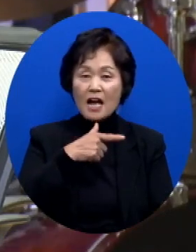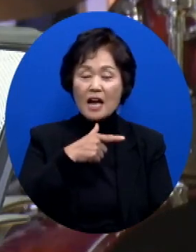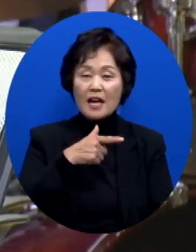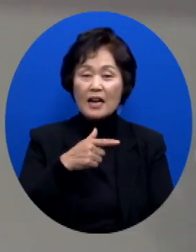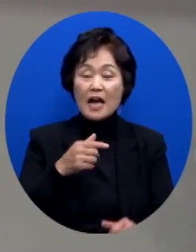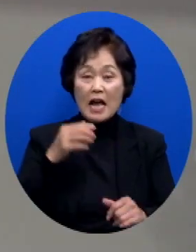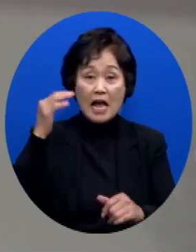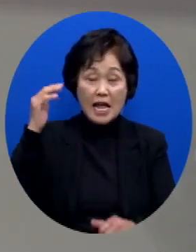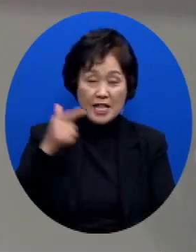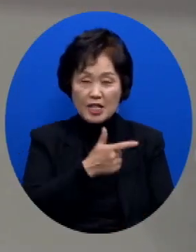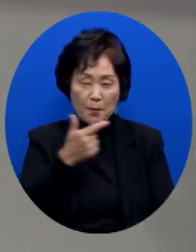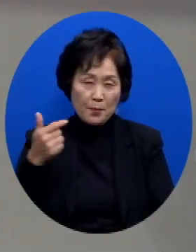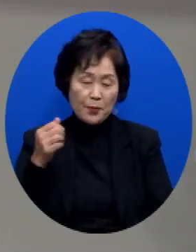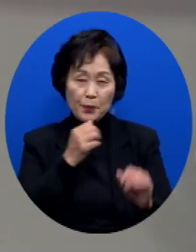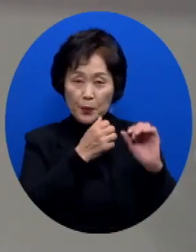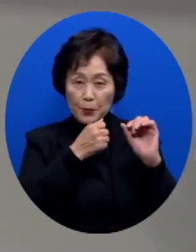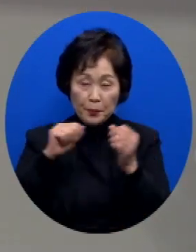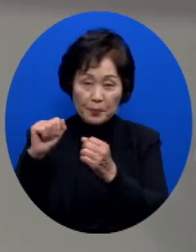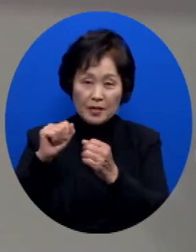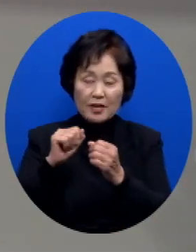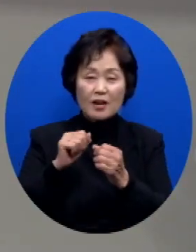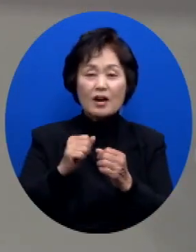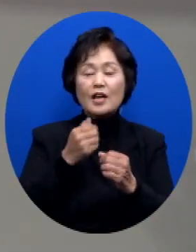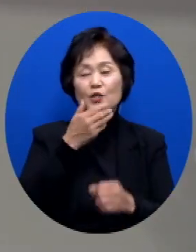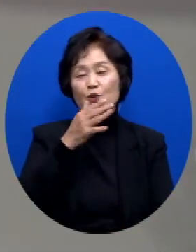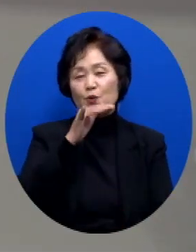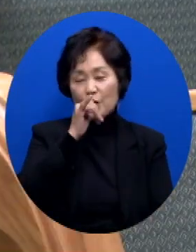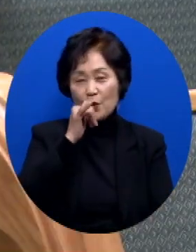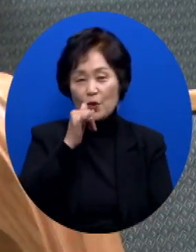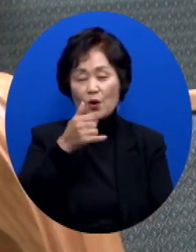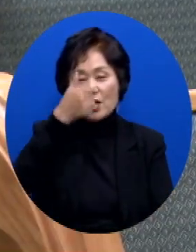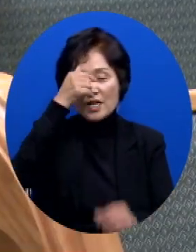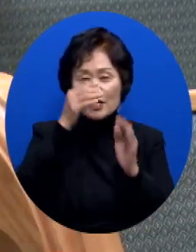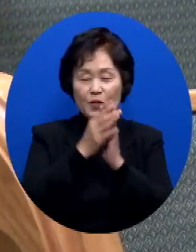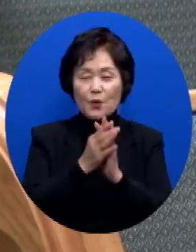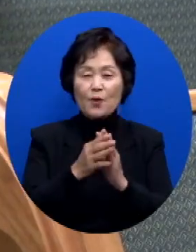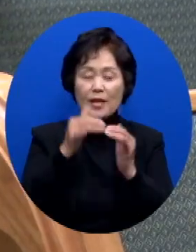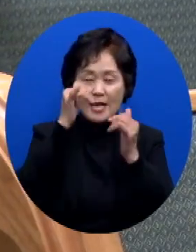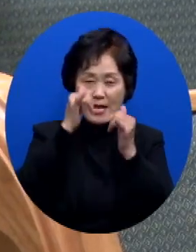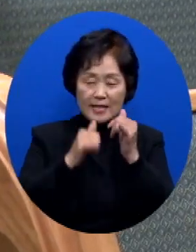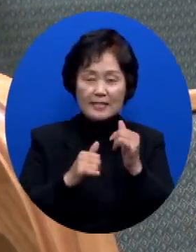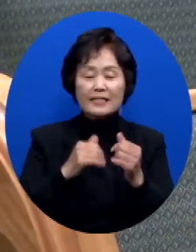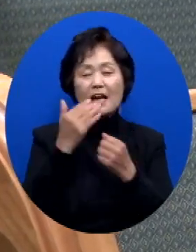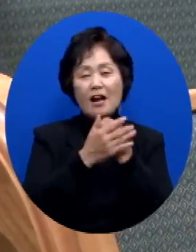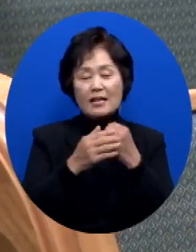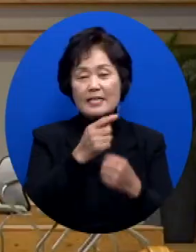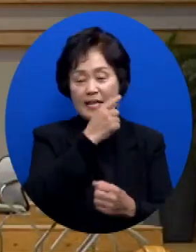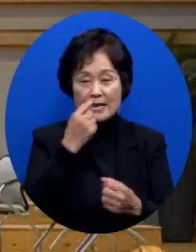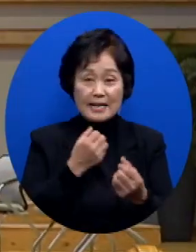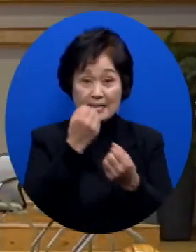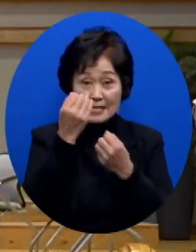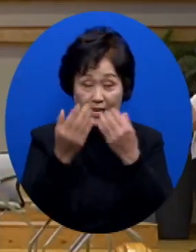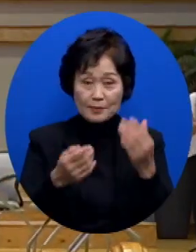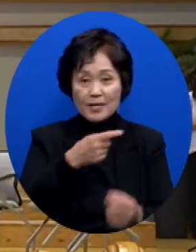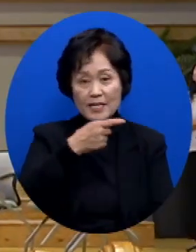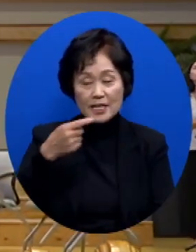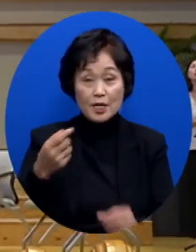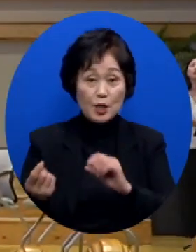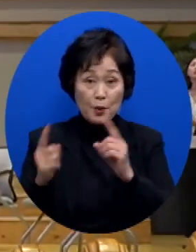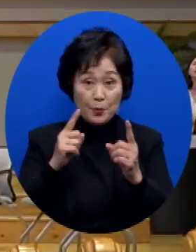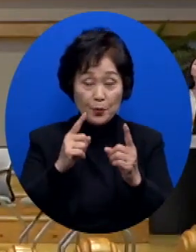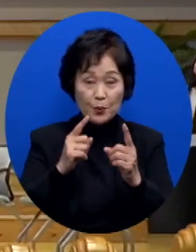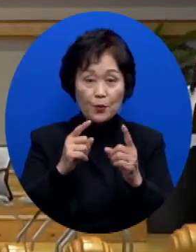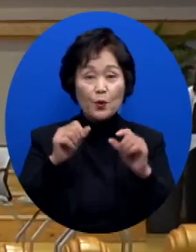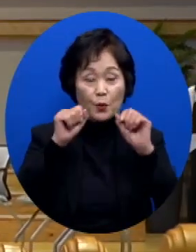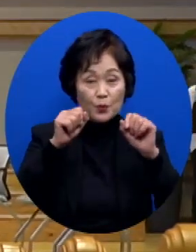까지 이뤄냈다 며 국가의 운명을 바꾼 기도의 역사를 간 정했습니다 1 1분기 도 운동은 이 시대의